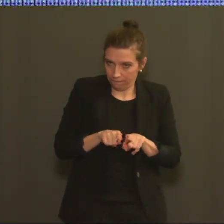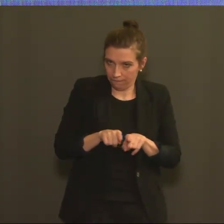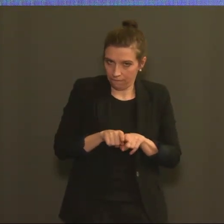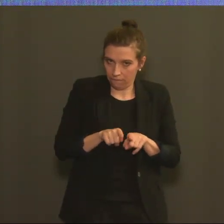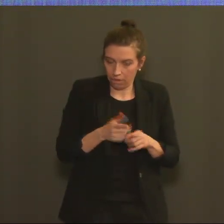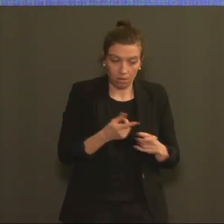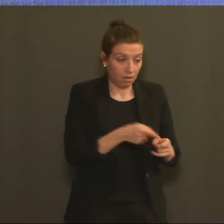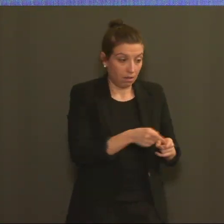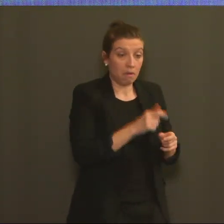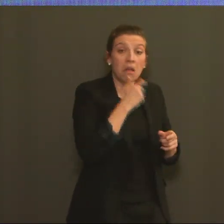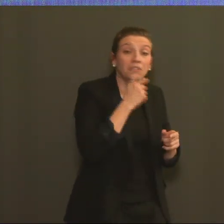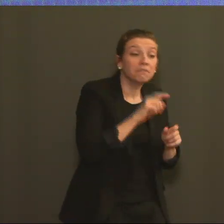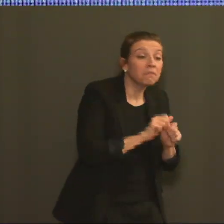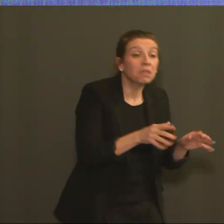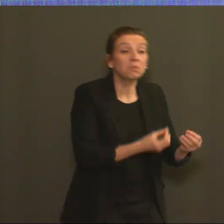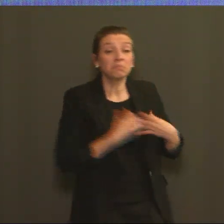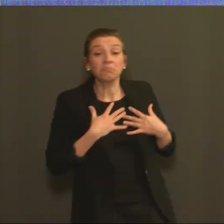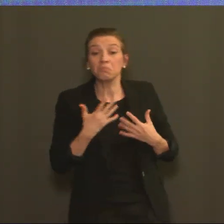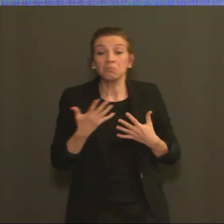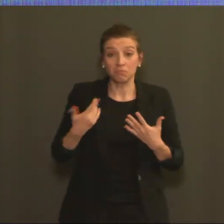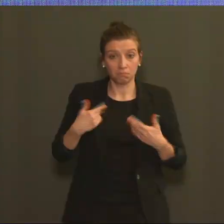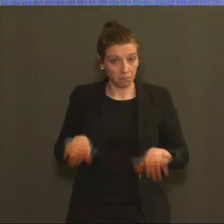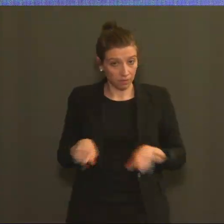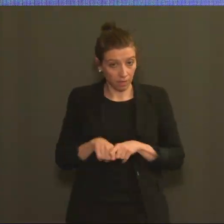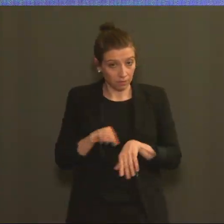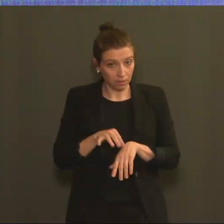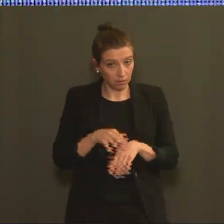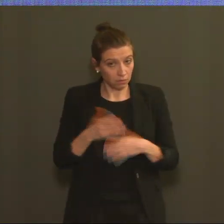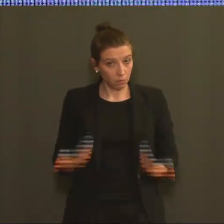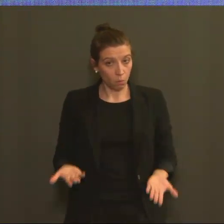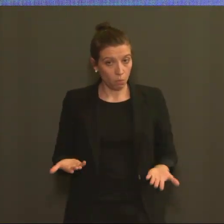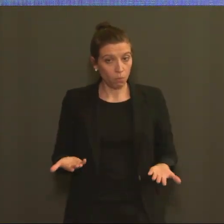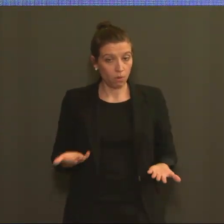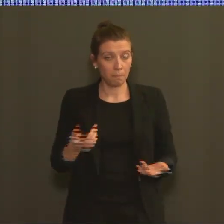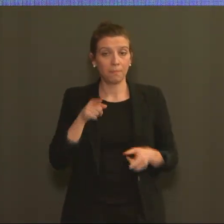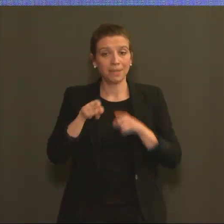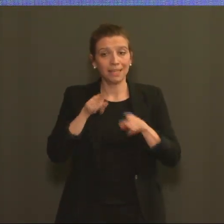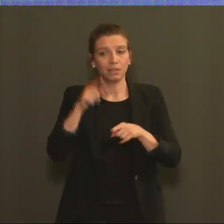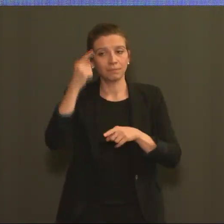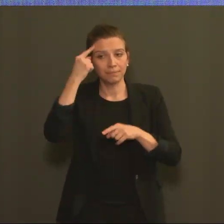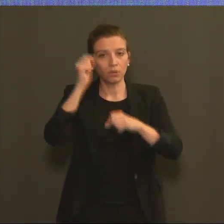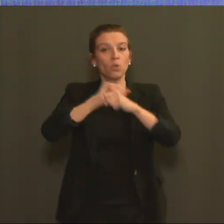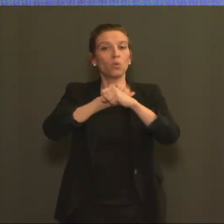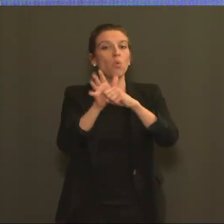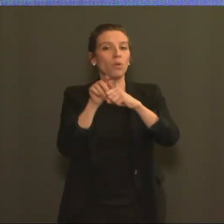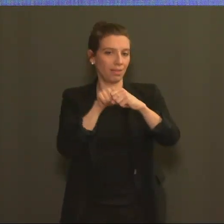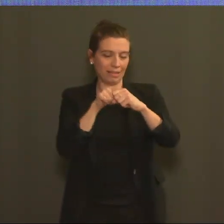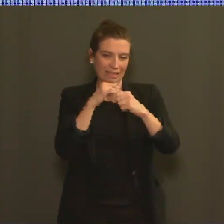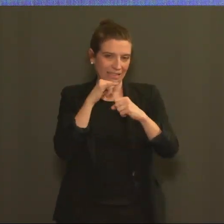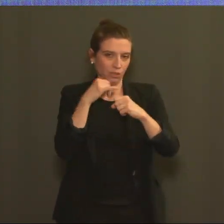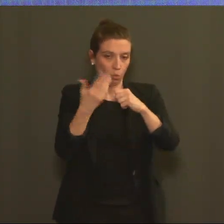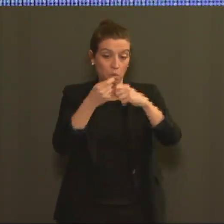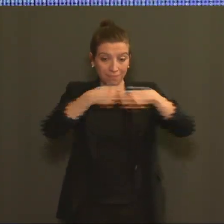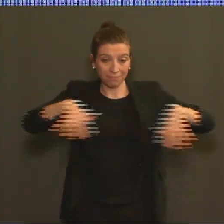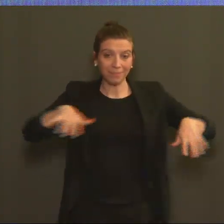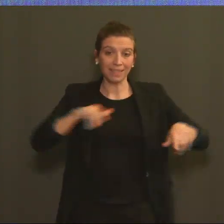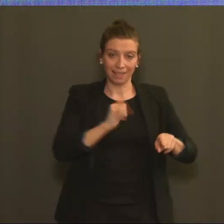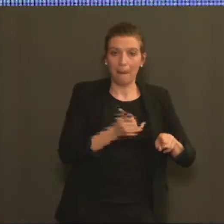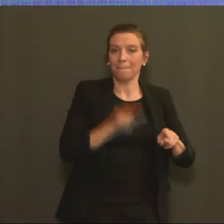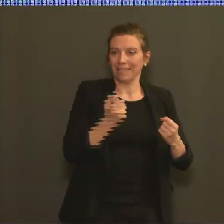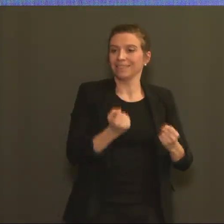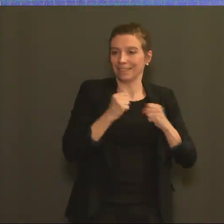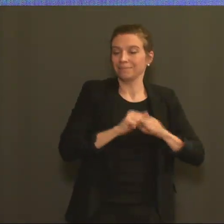de gekende maatregelen tegen het coronavirus die we nu al zo lang met succes toepassen blijven ook werken tegen deze nieuwe